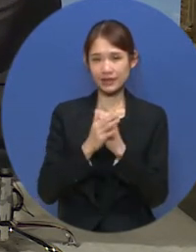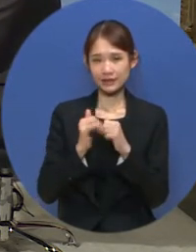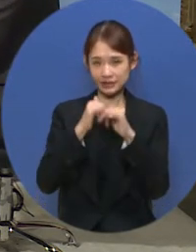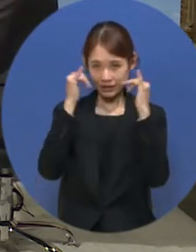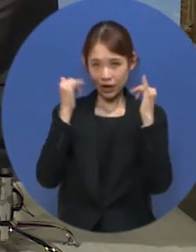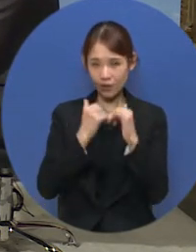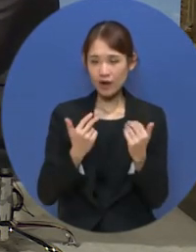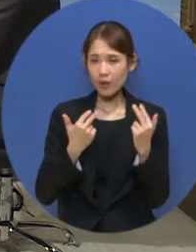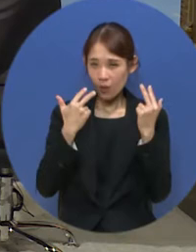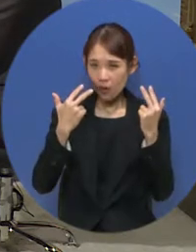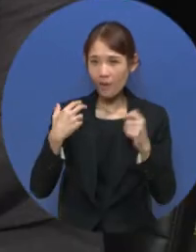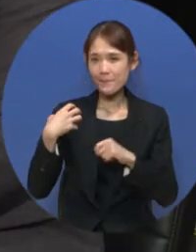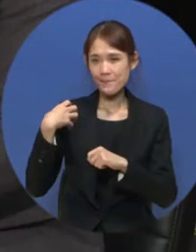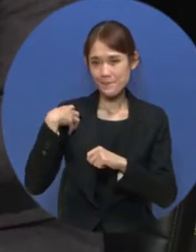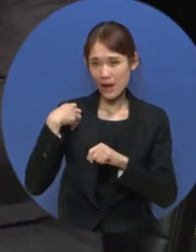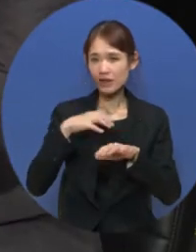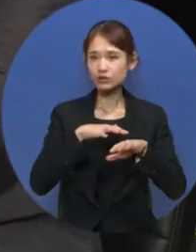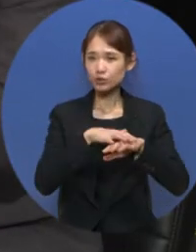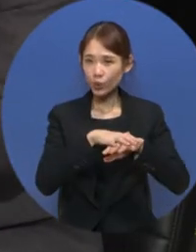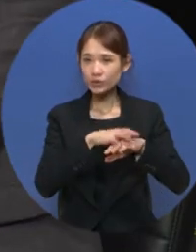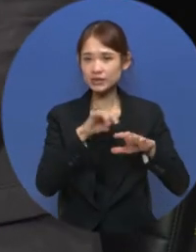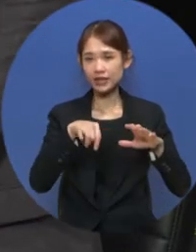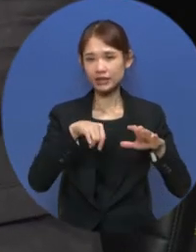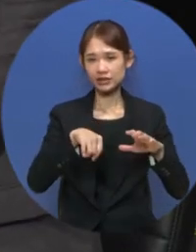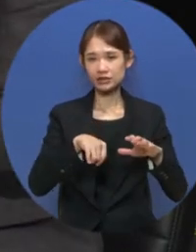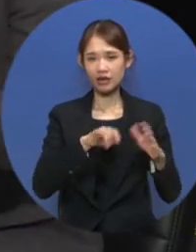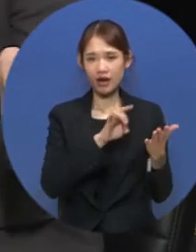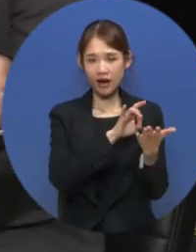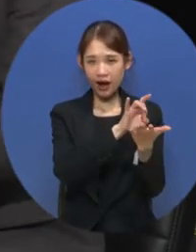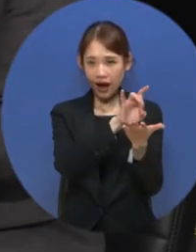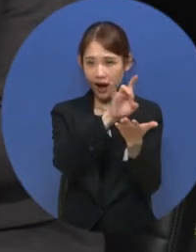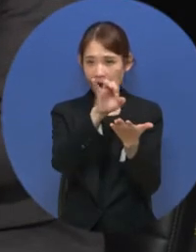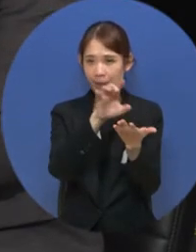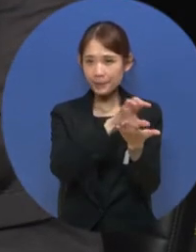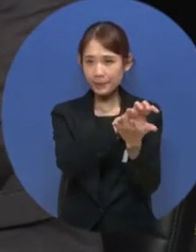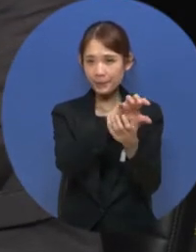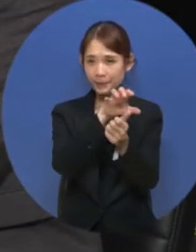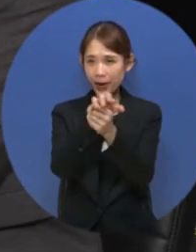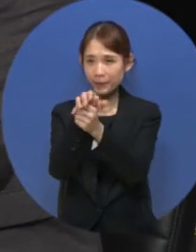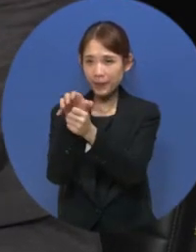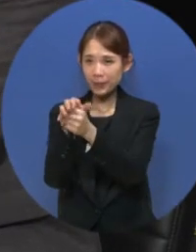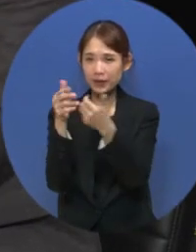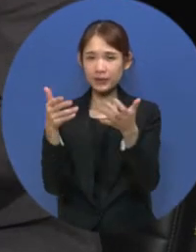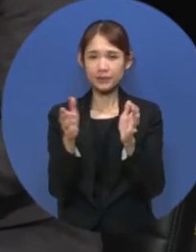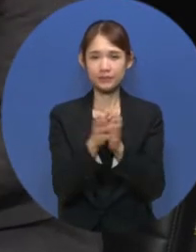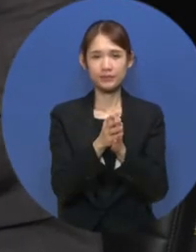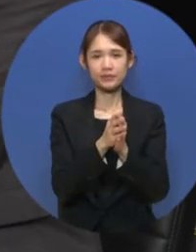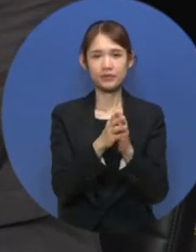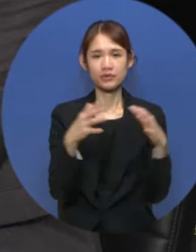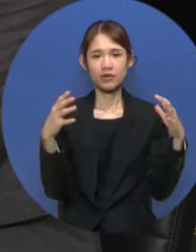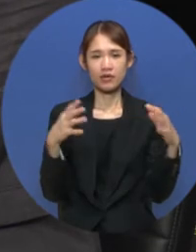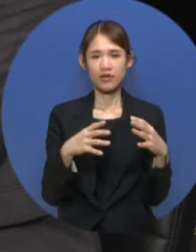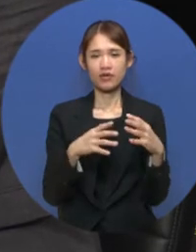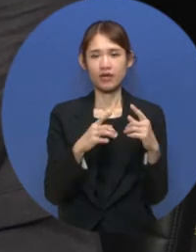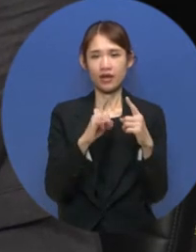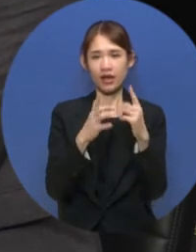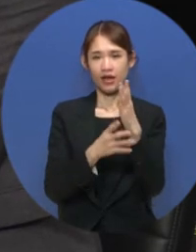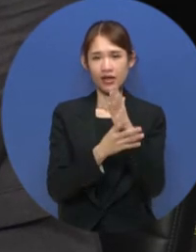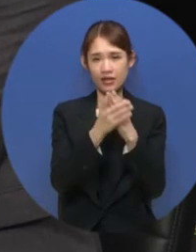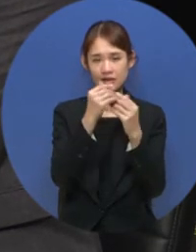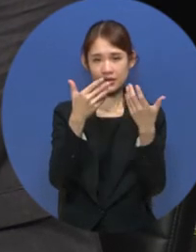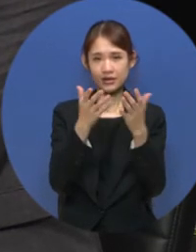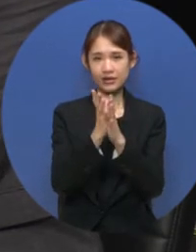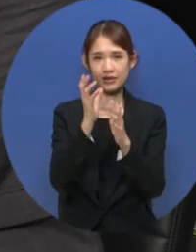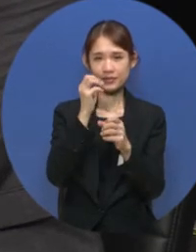사회공헌을 담당하는 조직에서 이제 각 이제 파트별로 이제 관련된 사내 이제 인력들이 모여서 그 그